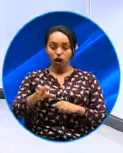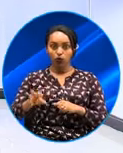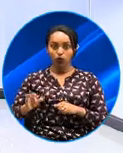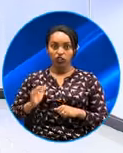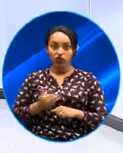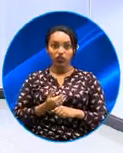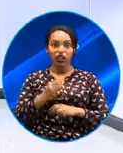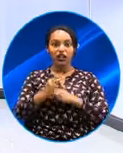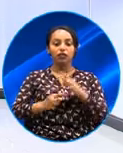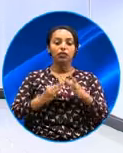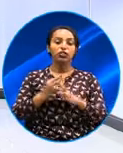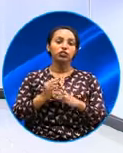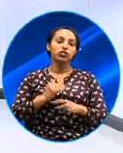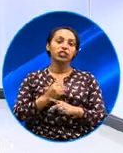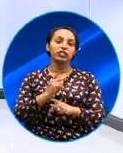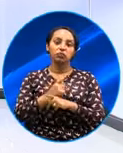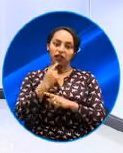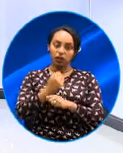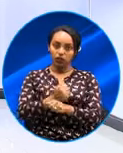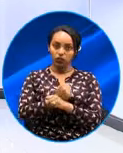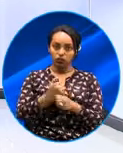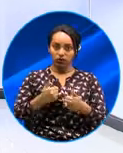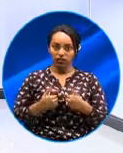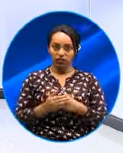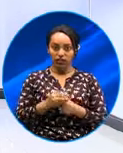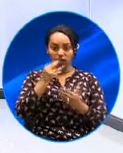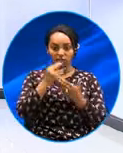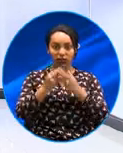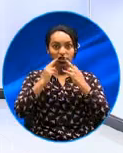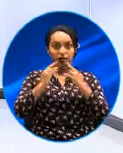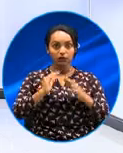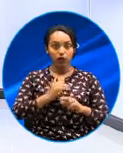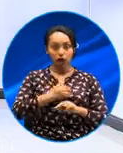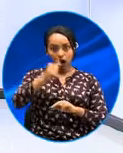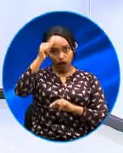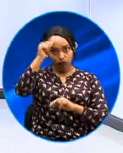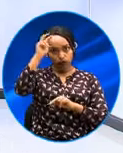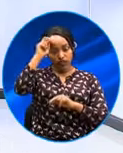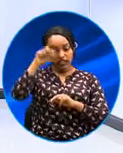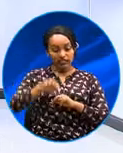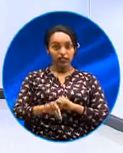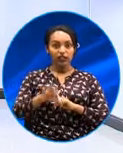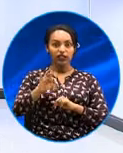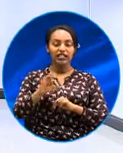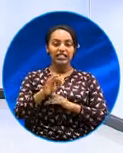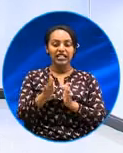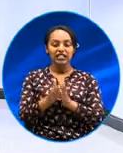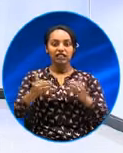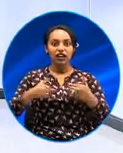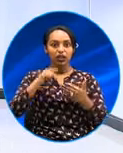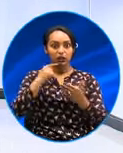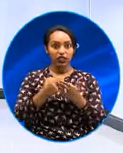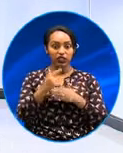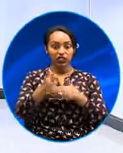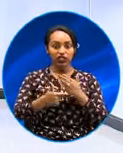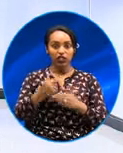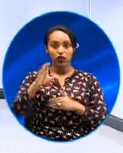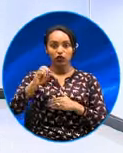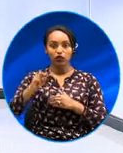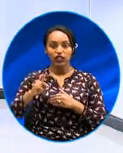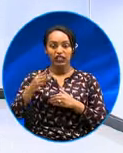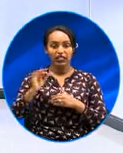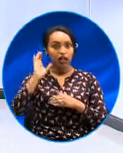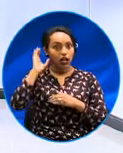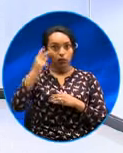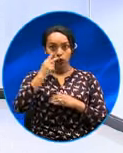አህጉራችን፣ ዓለማችን እንጠብቅ ለማለት እንወዳለን። መልካም ሪፖርተራችን አቡቻሌ እዚህ ስቱዲዮ ተገኝተ ሰፋ ያለ መረጃ ስለ